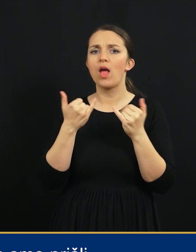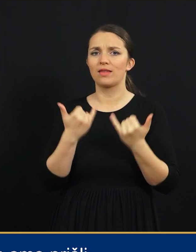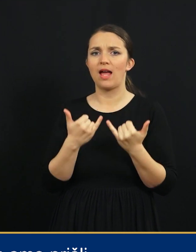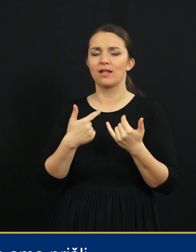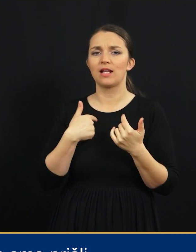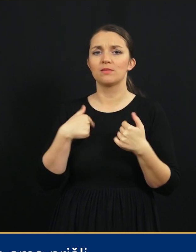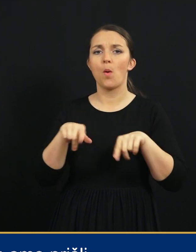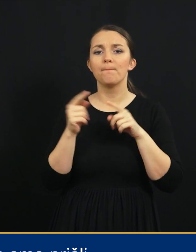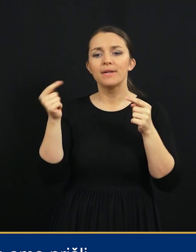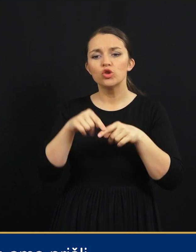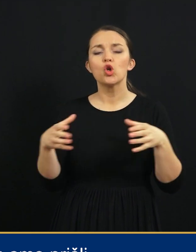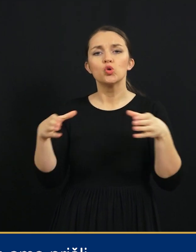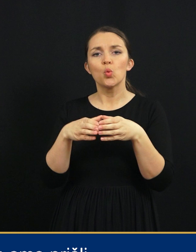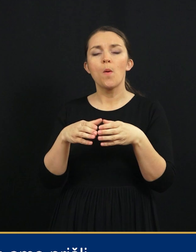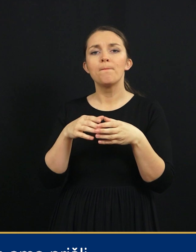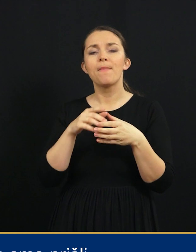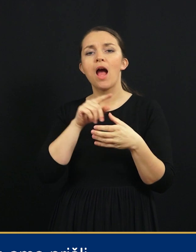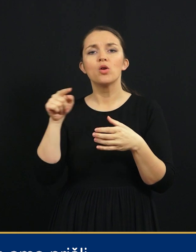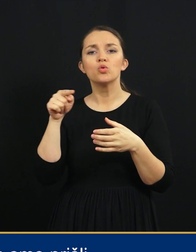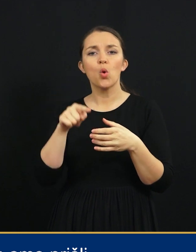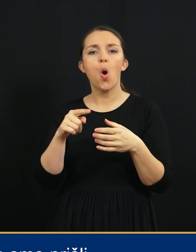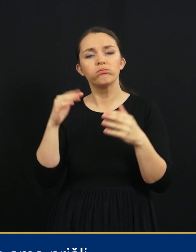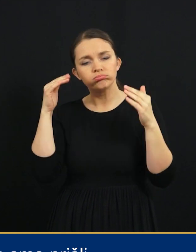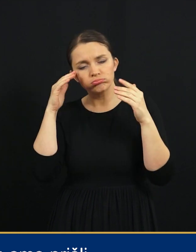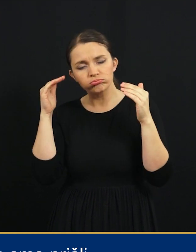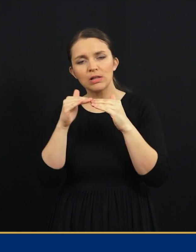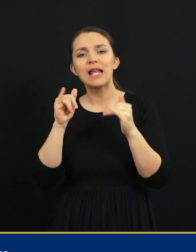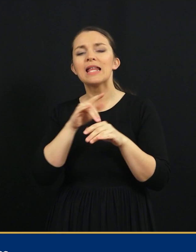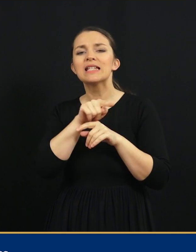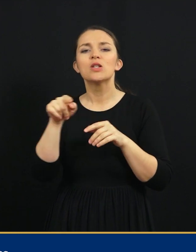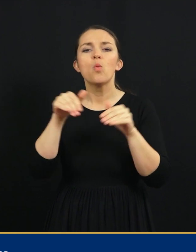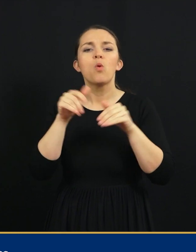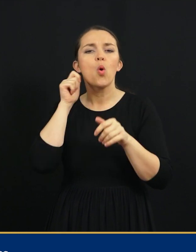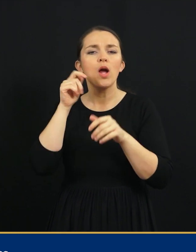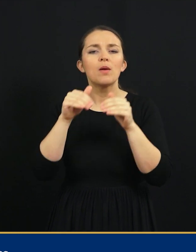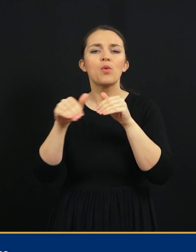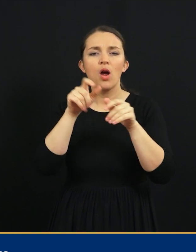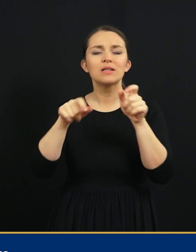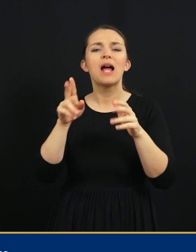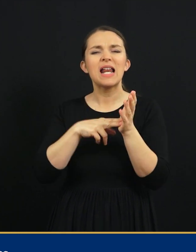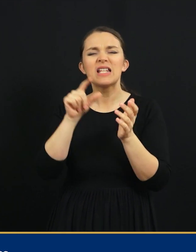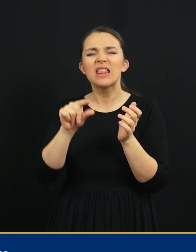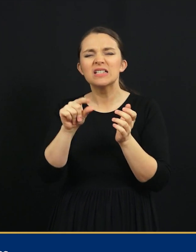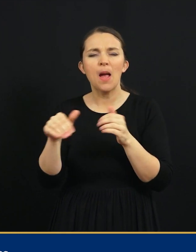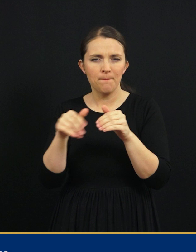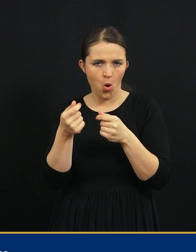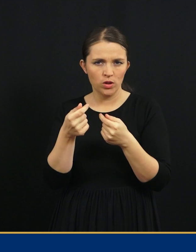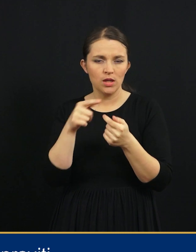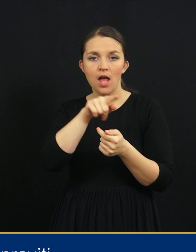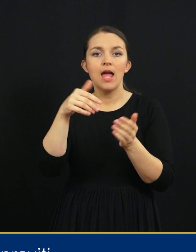danes, da smo prišli skupaj do ugotovitve, da je potrebno vsem tistim upokojenkam, upokojencem, ki prejemajo res nizke